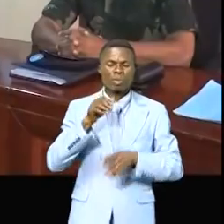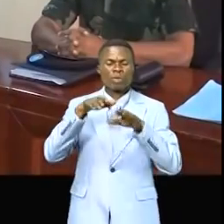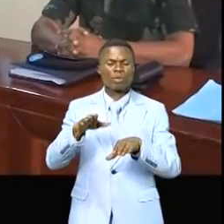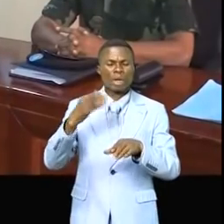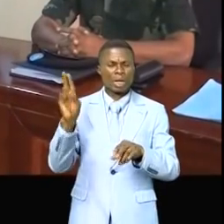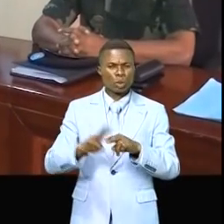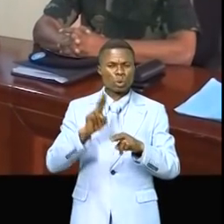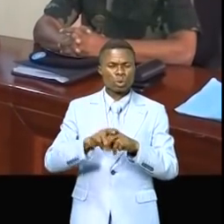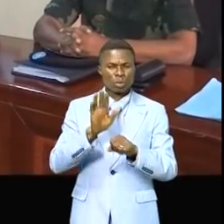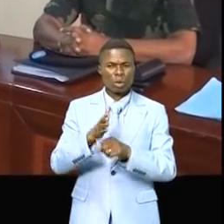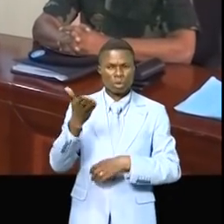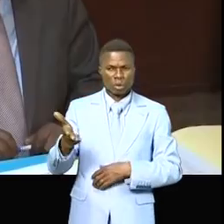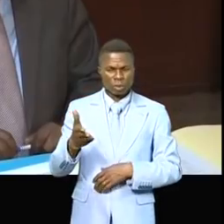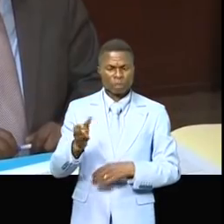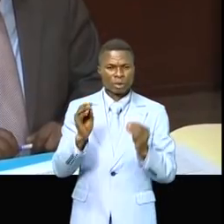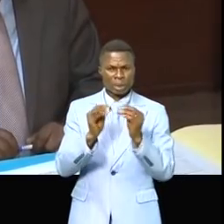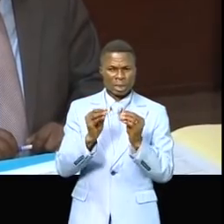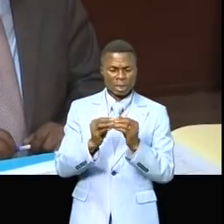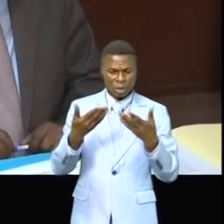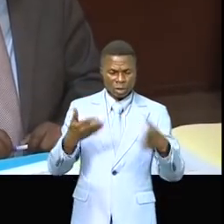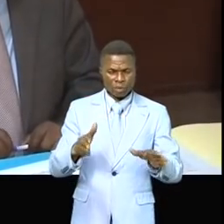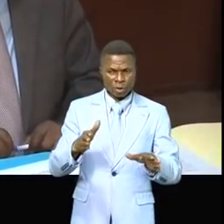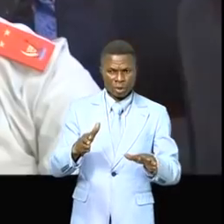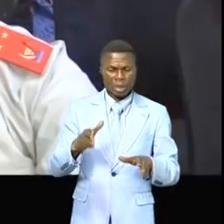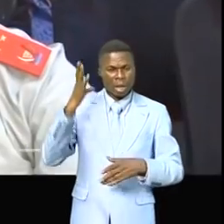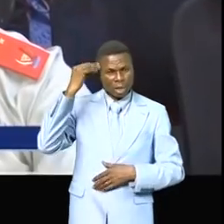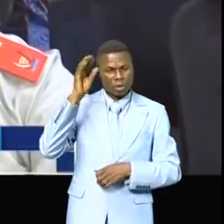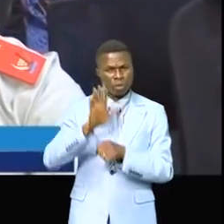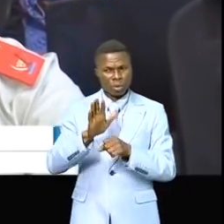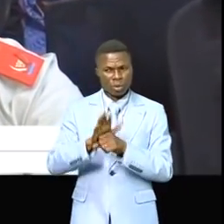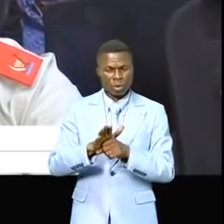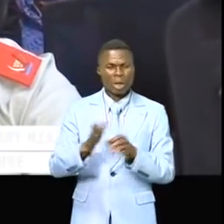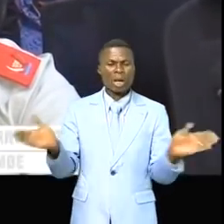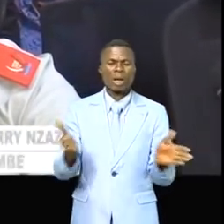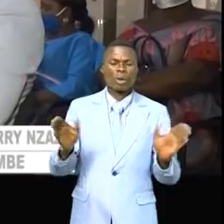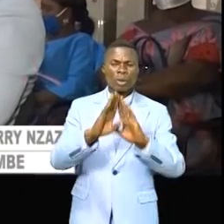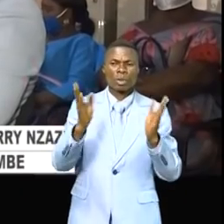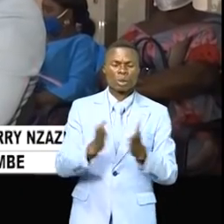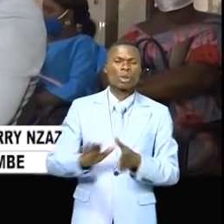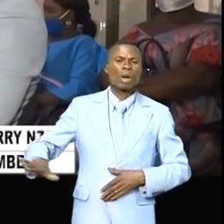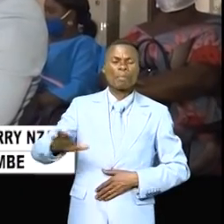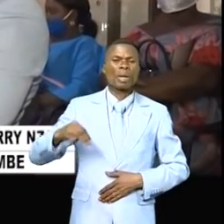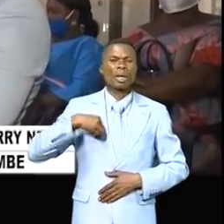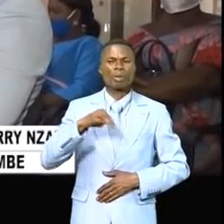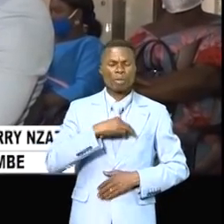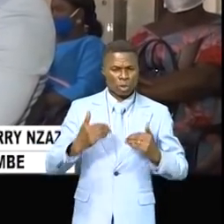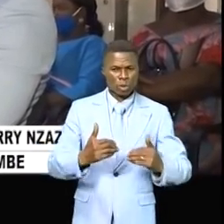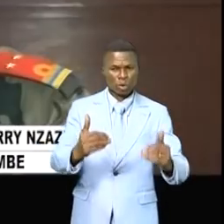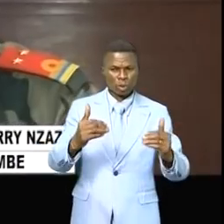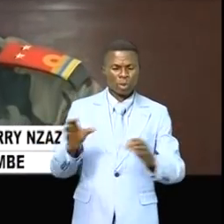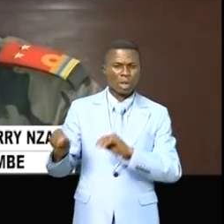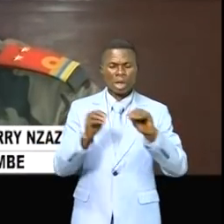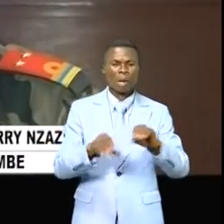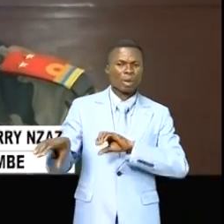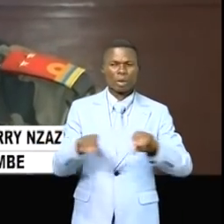s'exerce. Cette rencontre s'est achevée sur une note d'espoir tout en exhortant les États membres de poursuivre la mise en